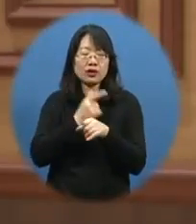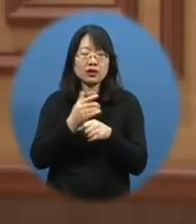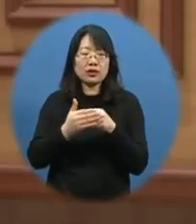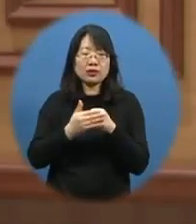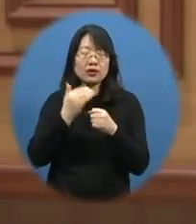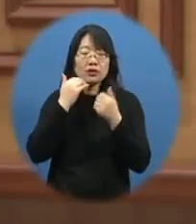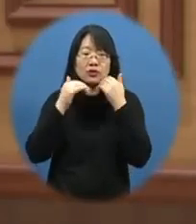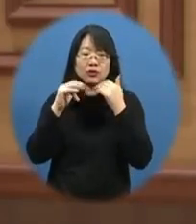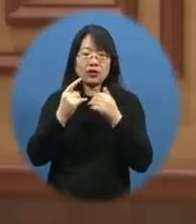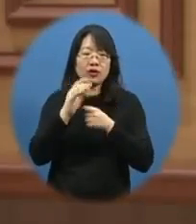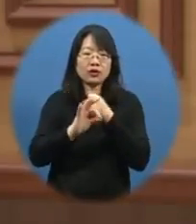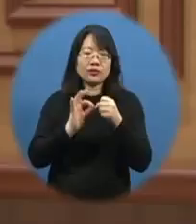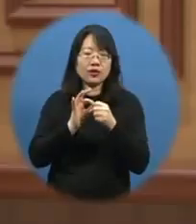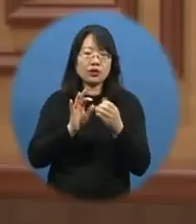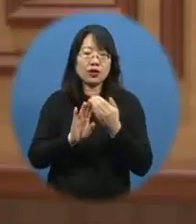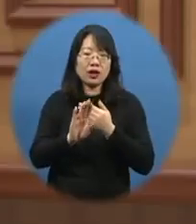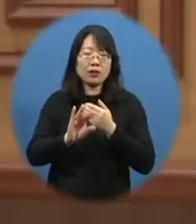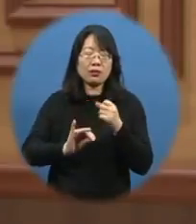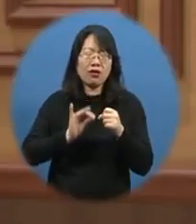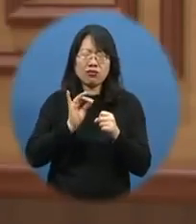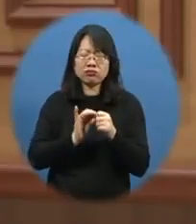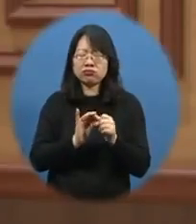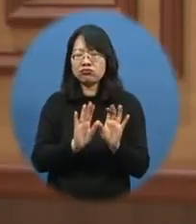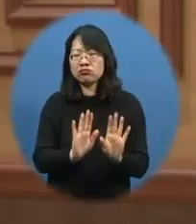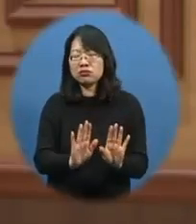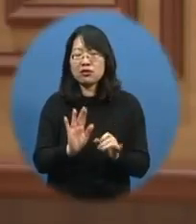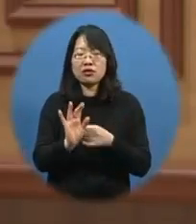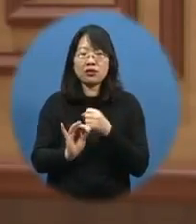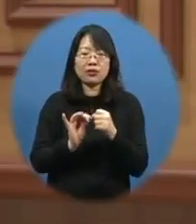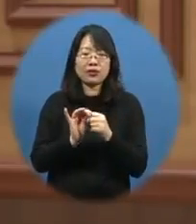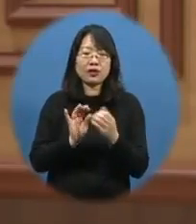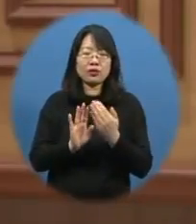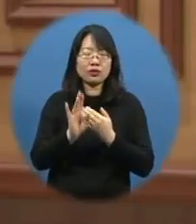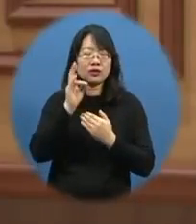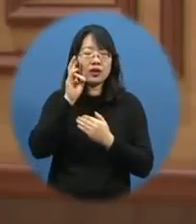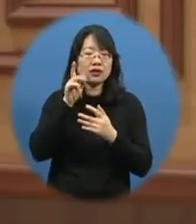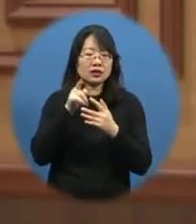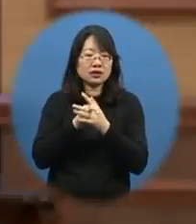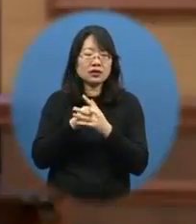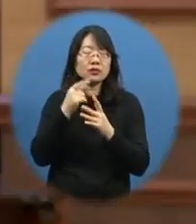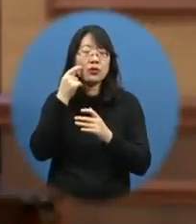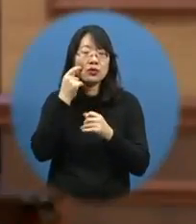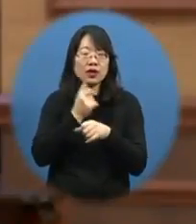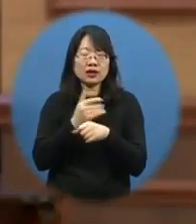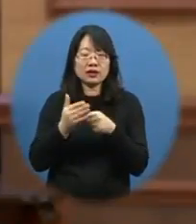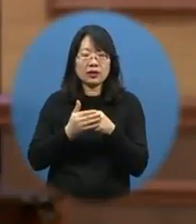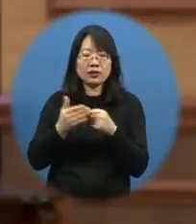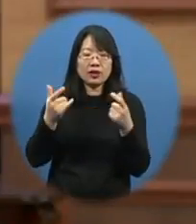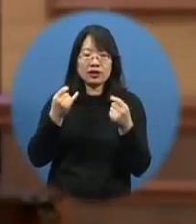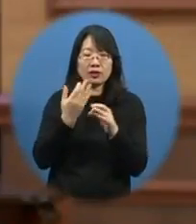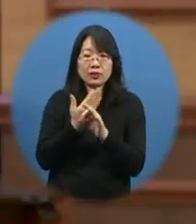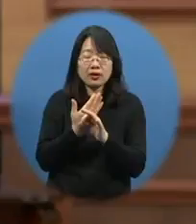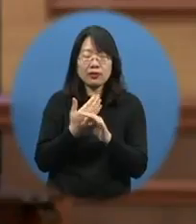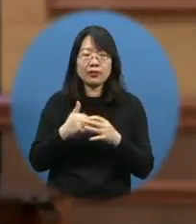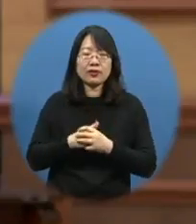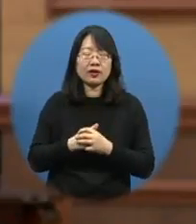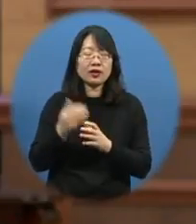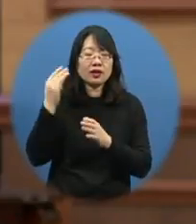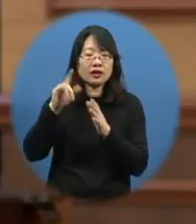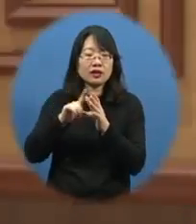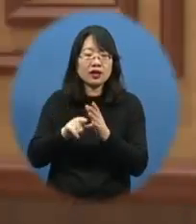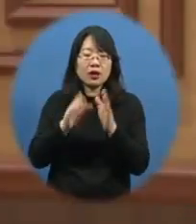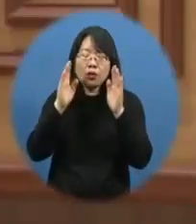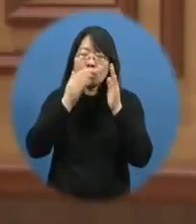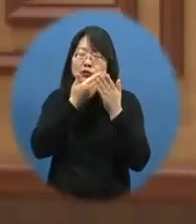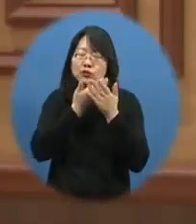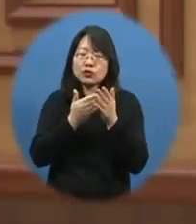누구도 10년 후에 100년은 고사하고 10년 후도 예측 불가능하다. 네. 그러면 그때 당시는